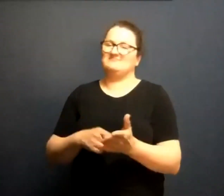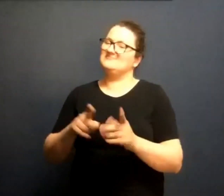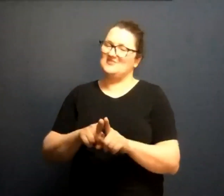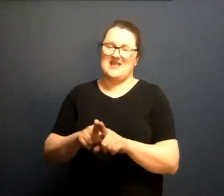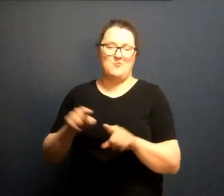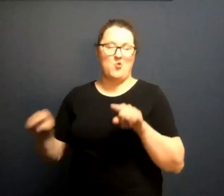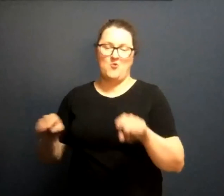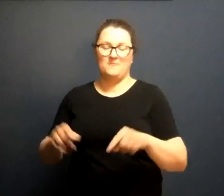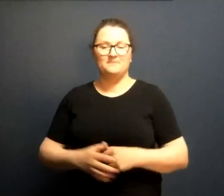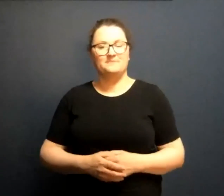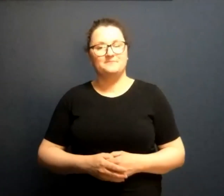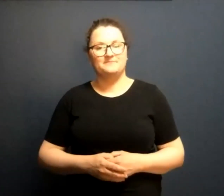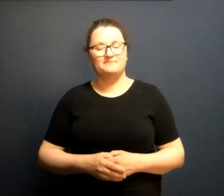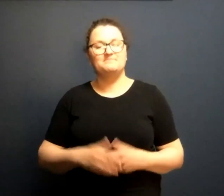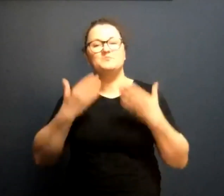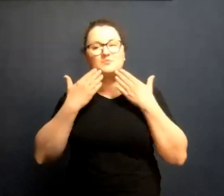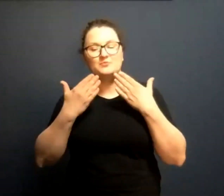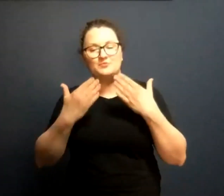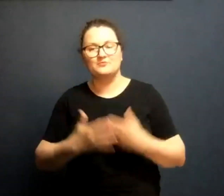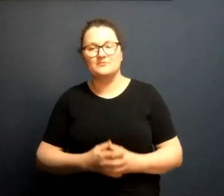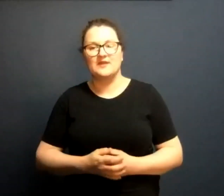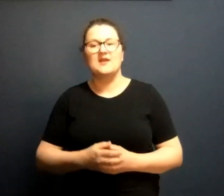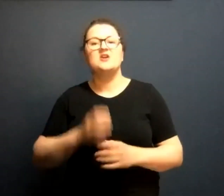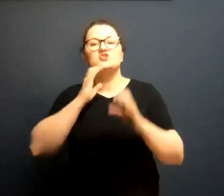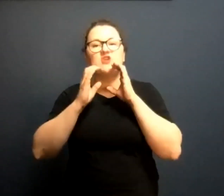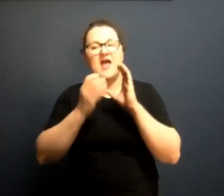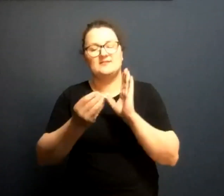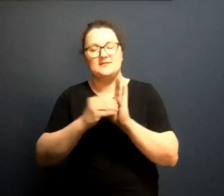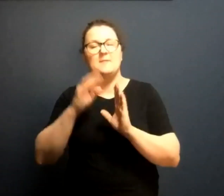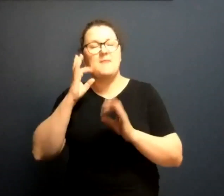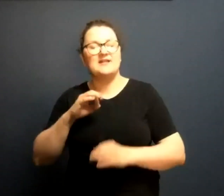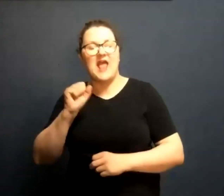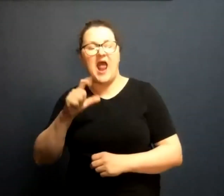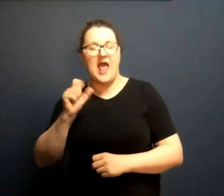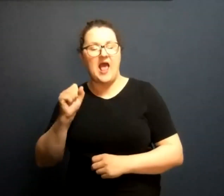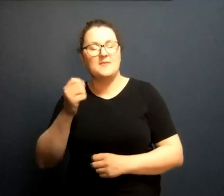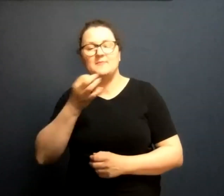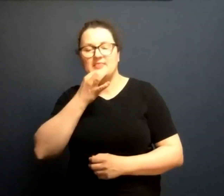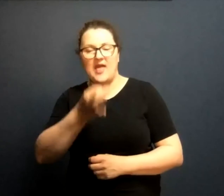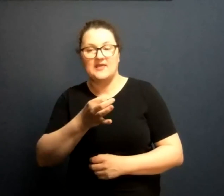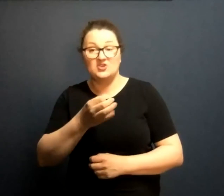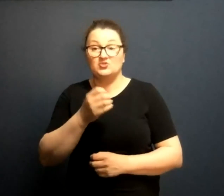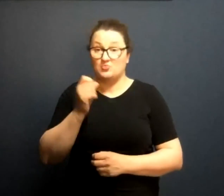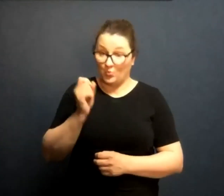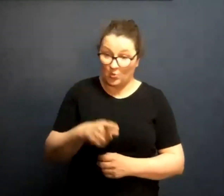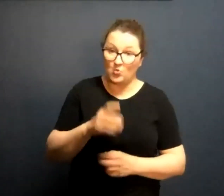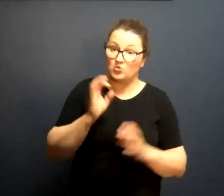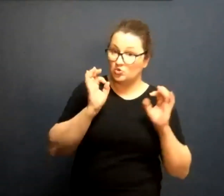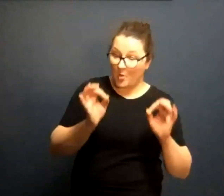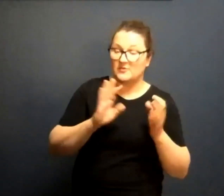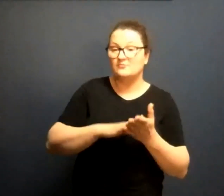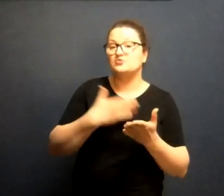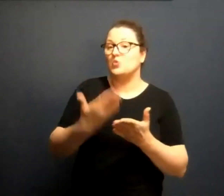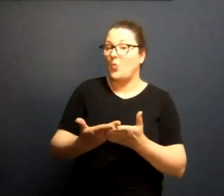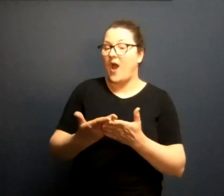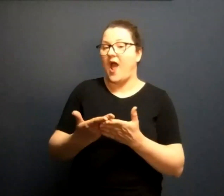Dziękuję. Na czacie Pani Ala zadała pytanie, czy są jakieś dobre przykłady, które pokazują